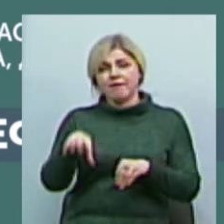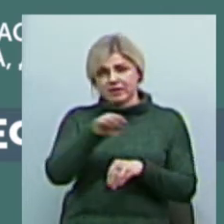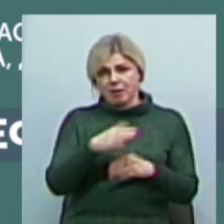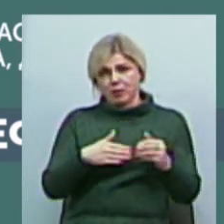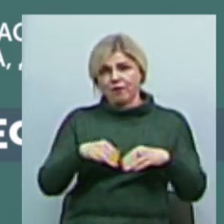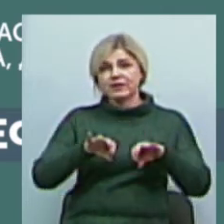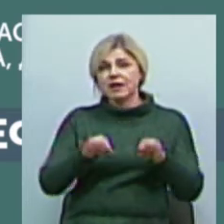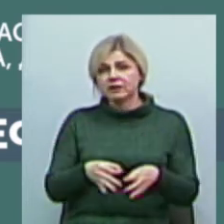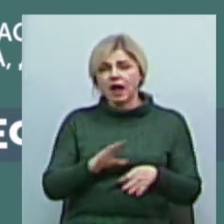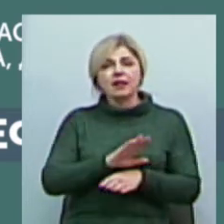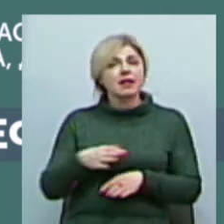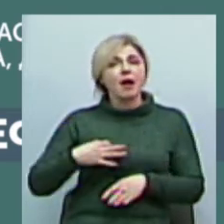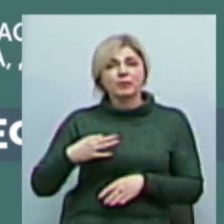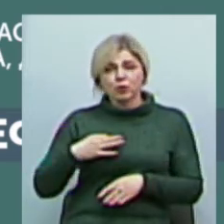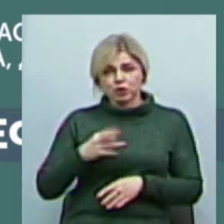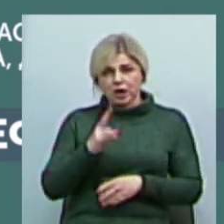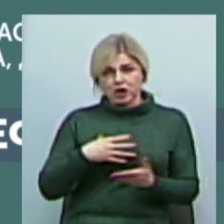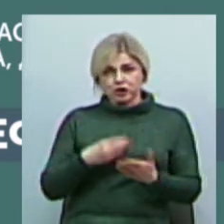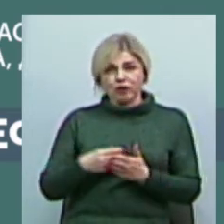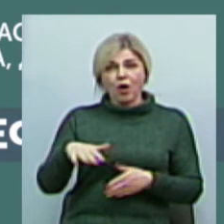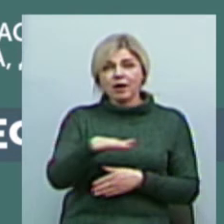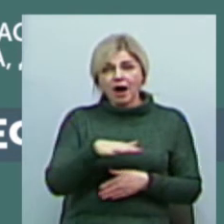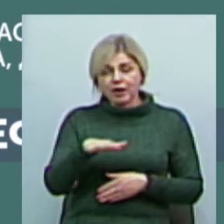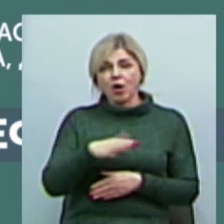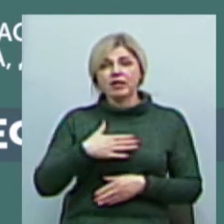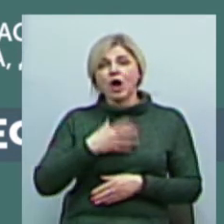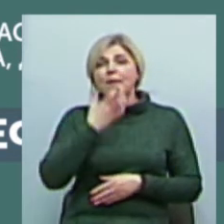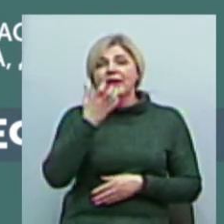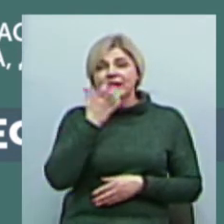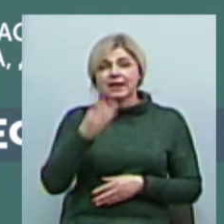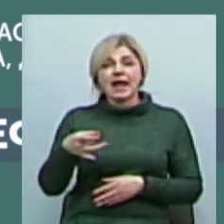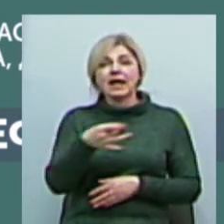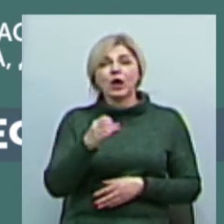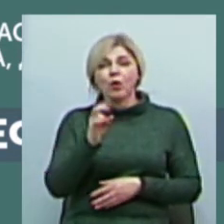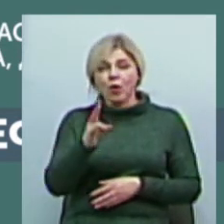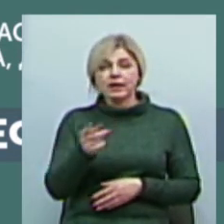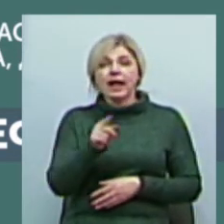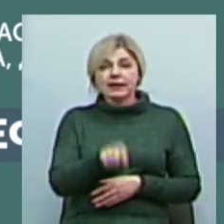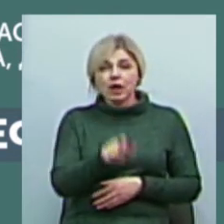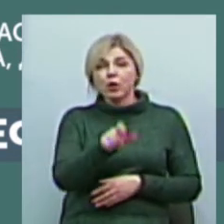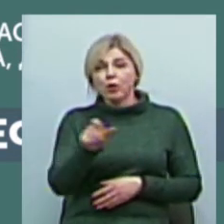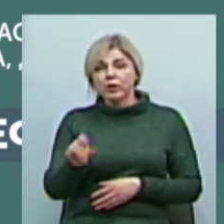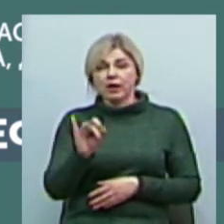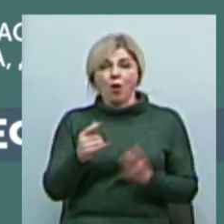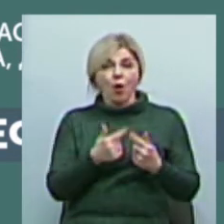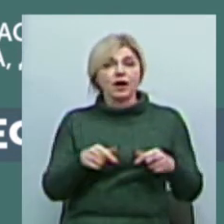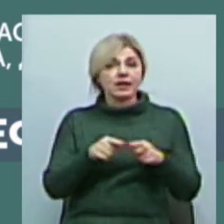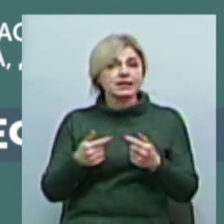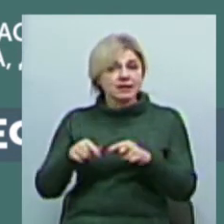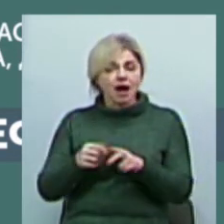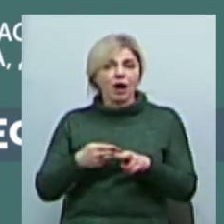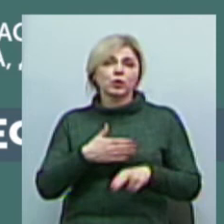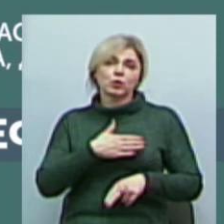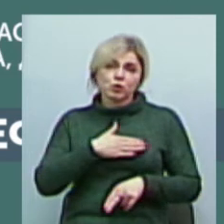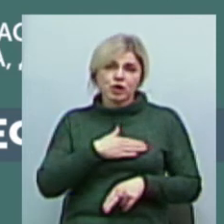професіонали, абсолютно небайдужі до свого краю, до нашого південного регіону. Тобто ті люди і організації, які будуть душею і